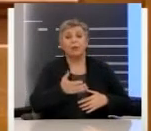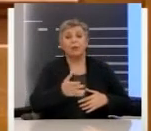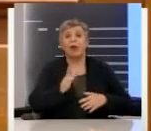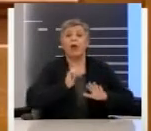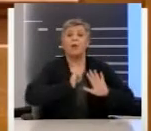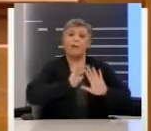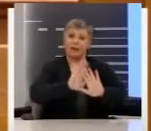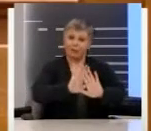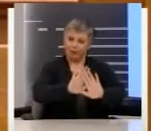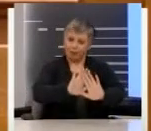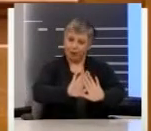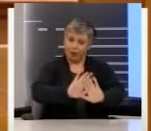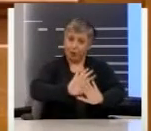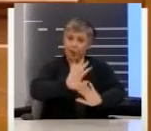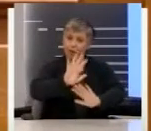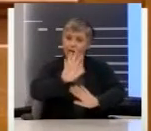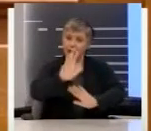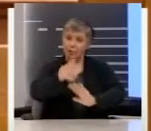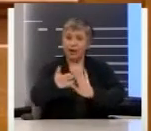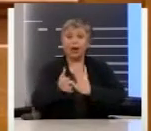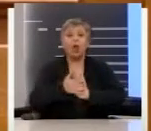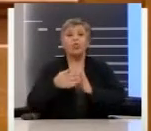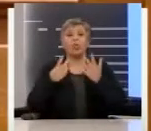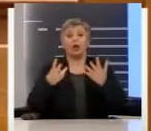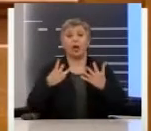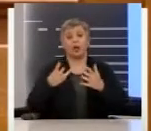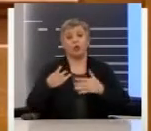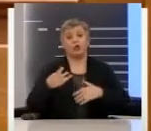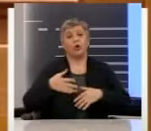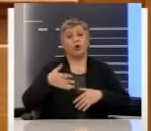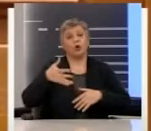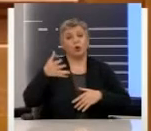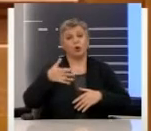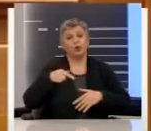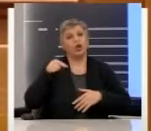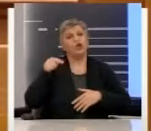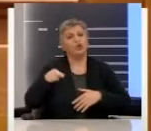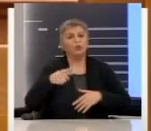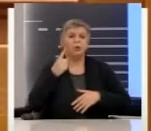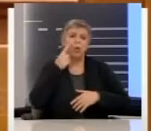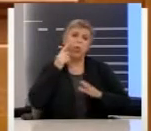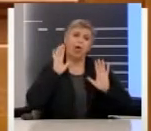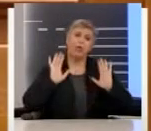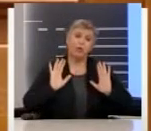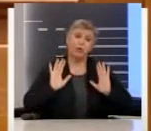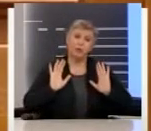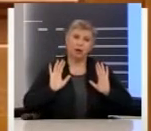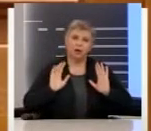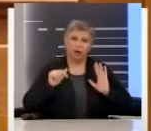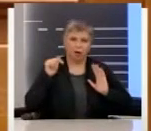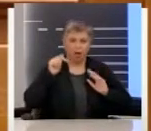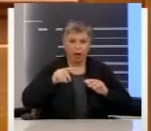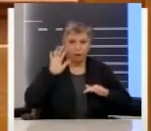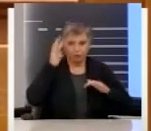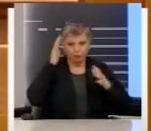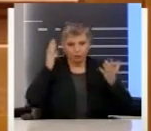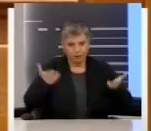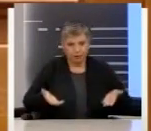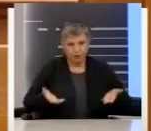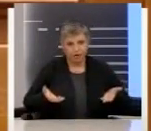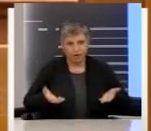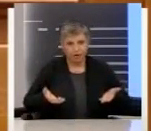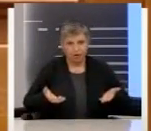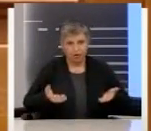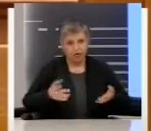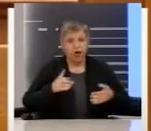χρονών και τότε θα δούμε αν μπορείς να έχεις απόφαση. Αυτά είναι παρανοϊκά πράγματα και δεν μιλάμε για